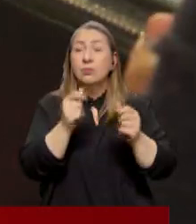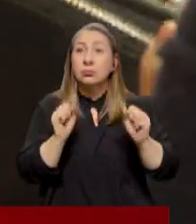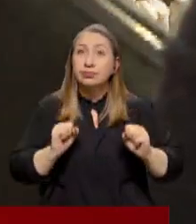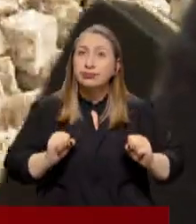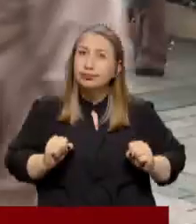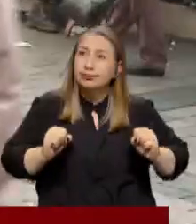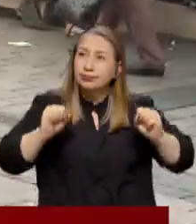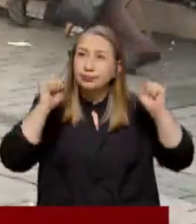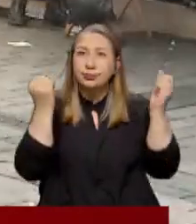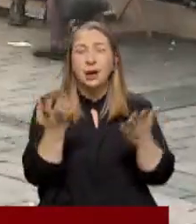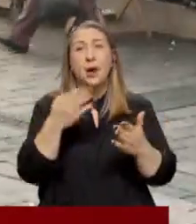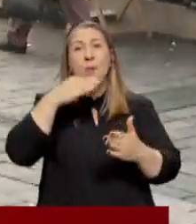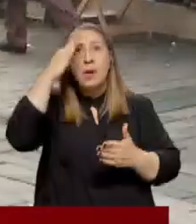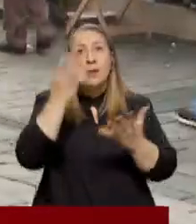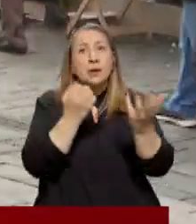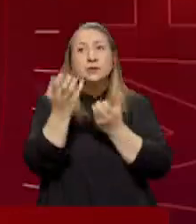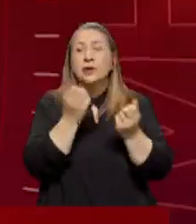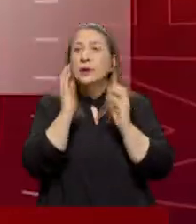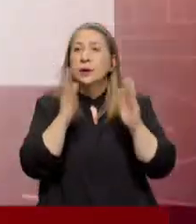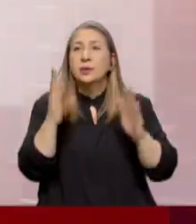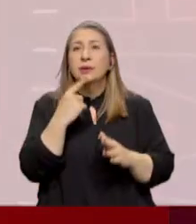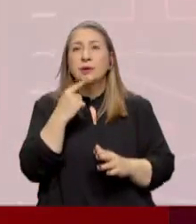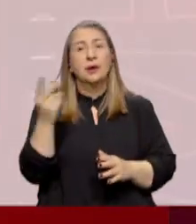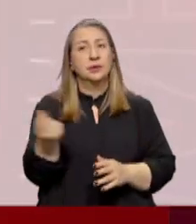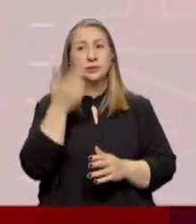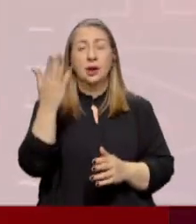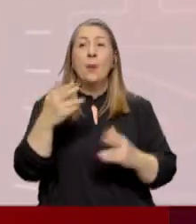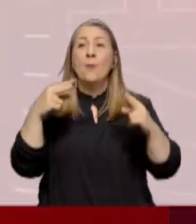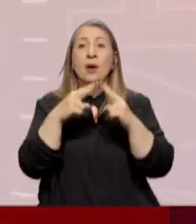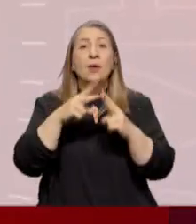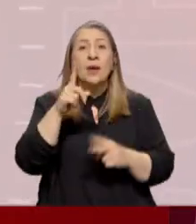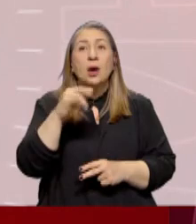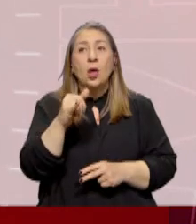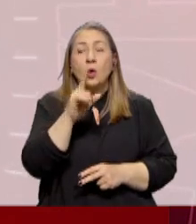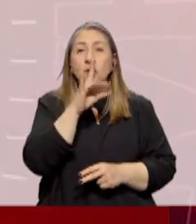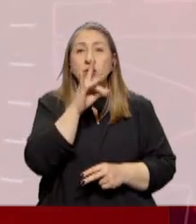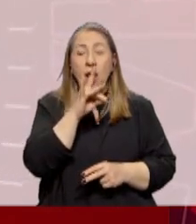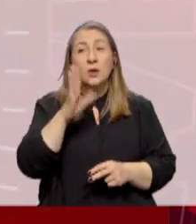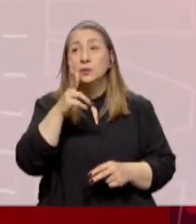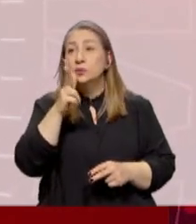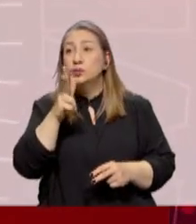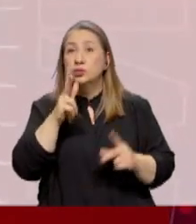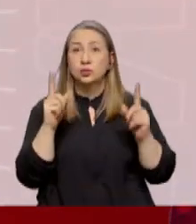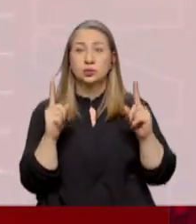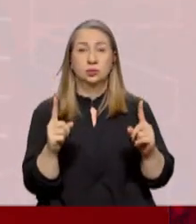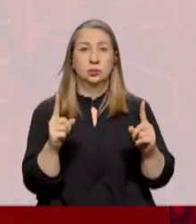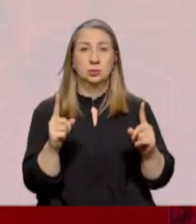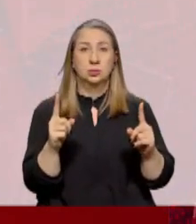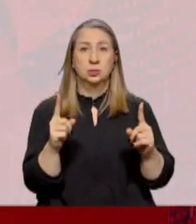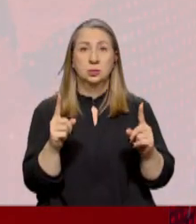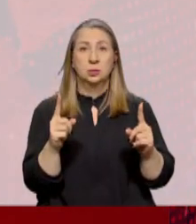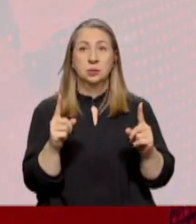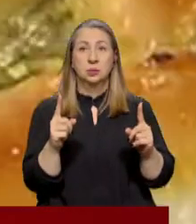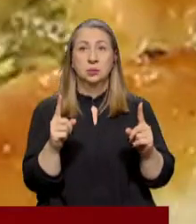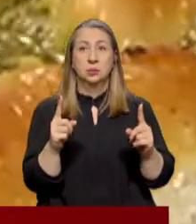fiyatı katlandı. Bayram alışverişine çıkanların tadı kaçtı. Baklavanın kilosu 150 liradan başlıyor, 300 liraya